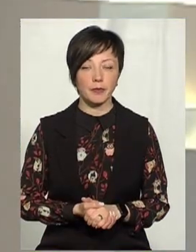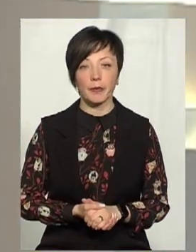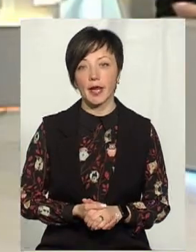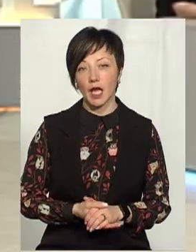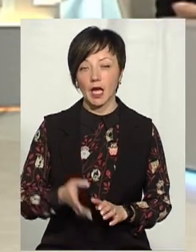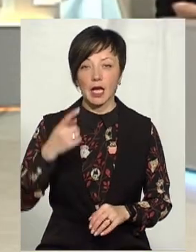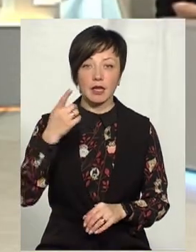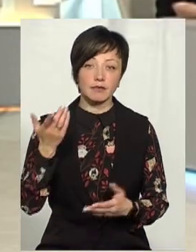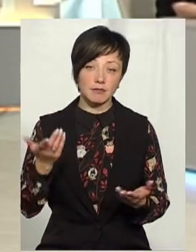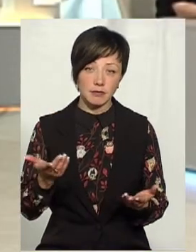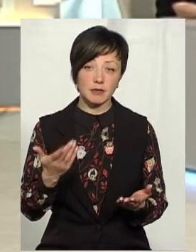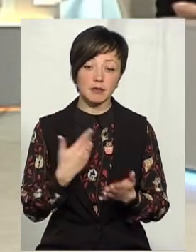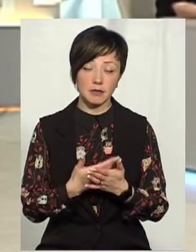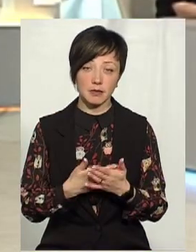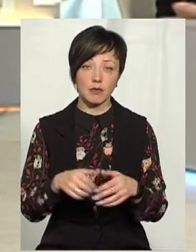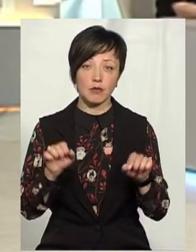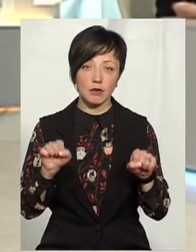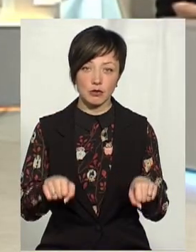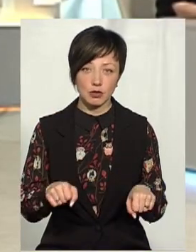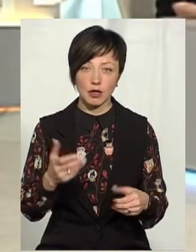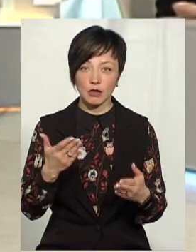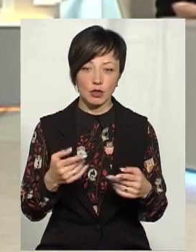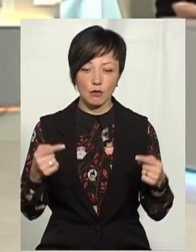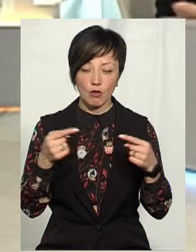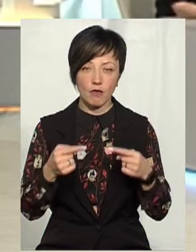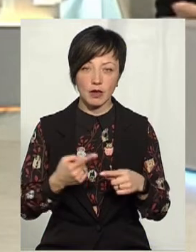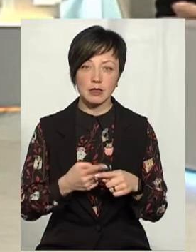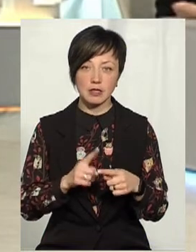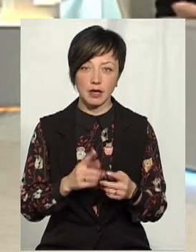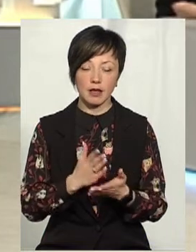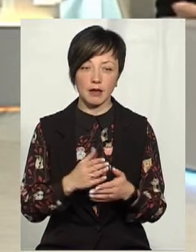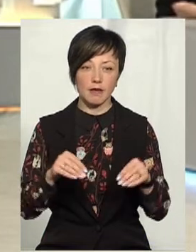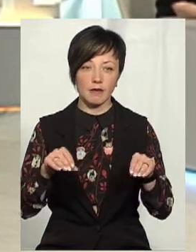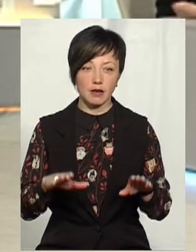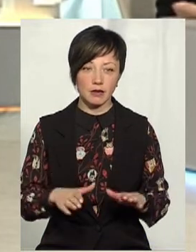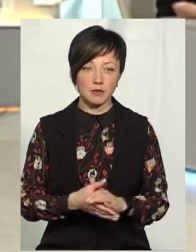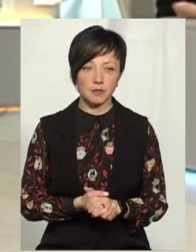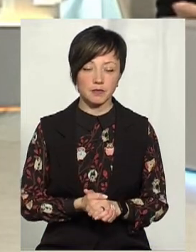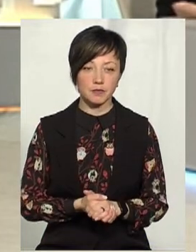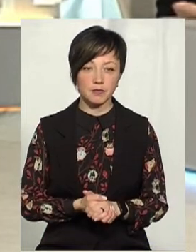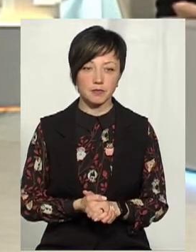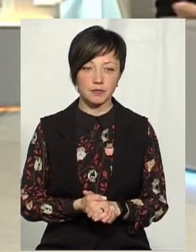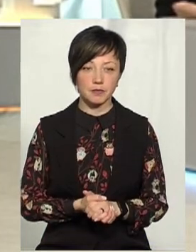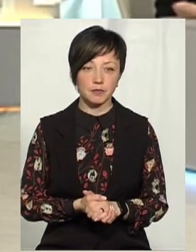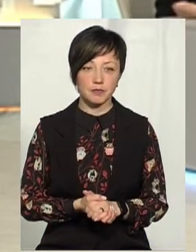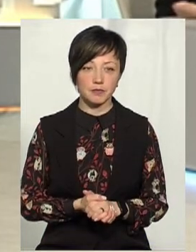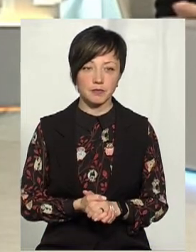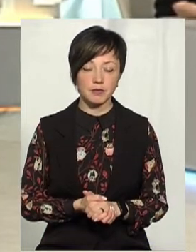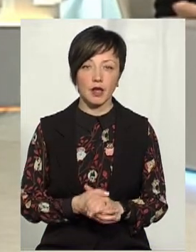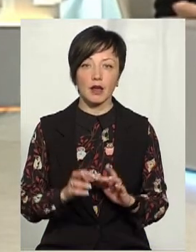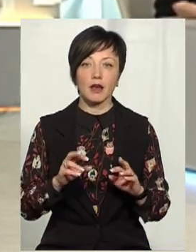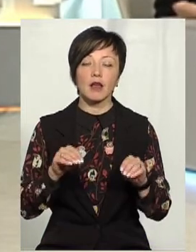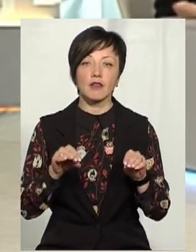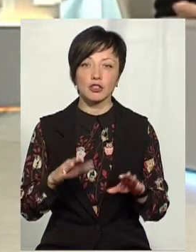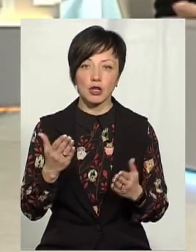Теоретично так. Якщо підходити до цього питання не буквально, то, звичайно, це є вихід. Пане Олеже, як Ви вважаєте? Ну,